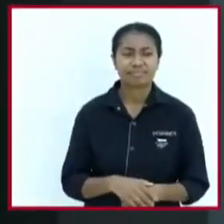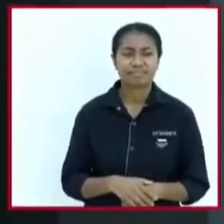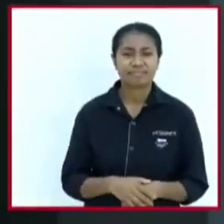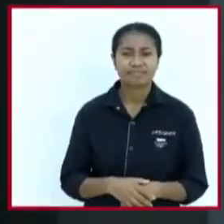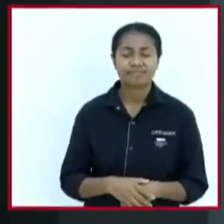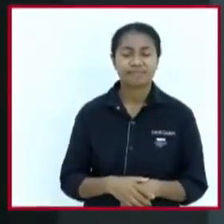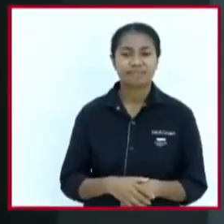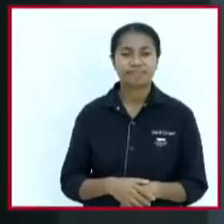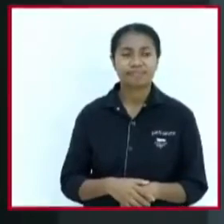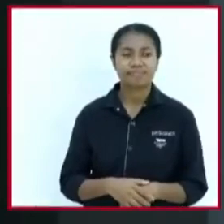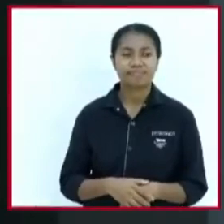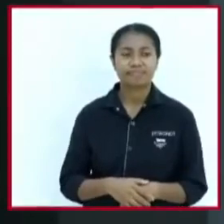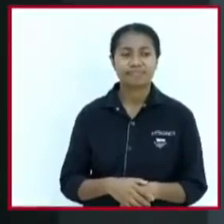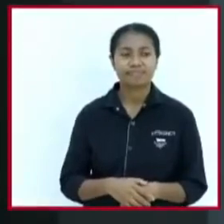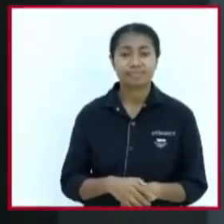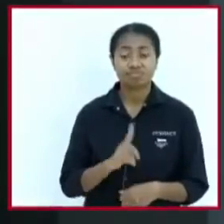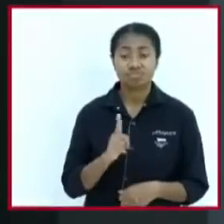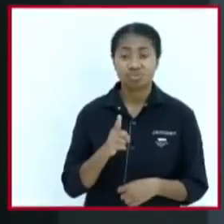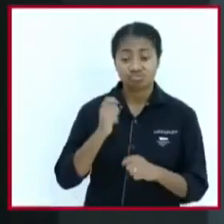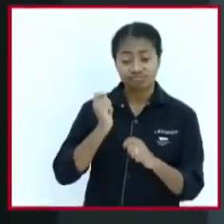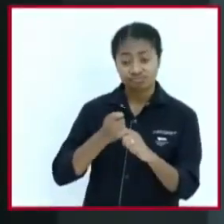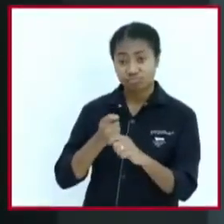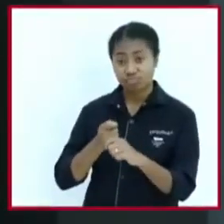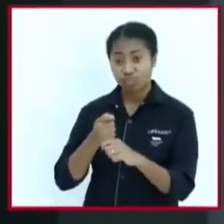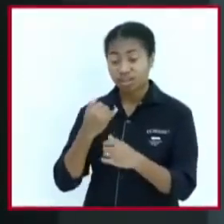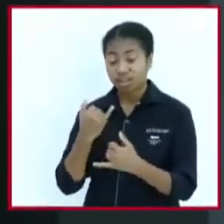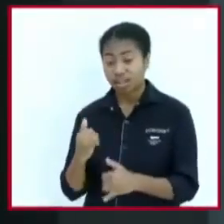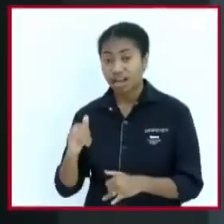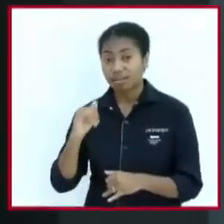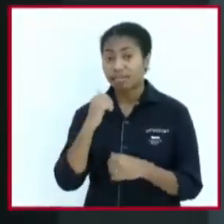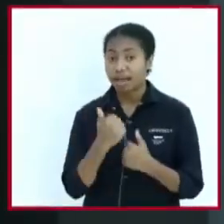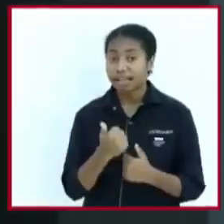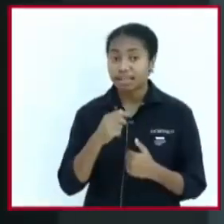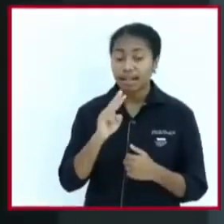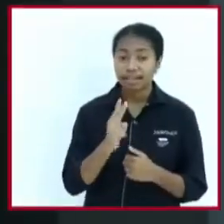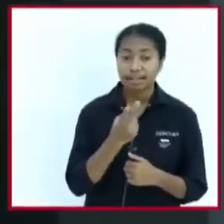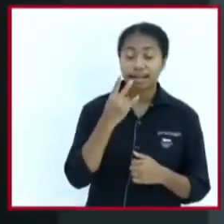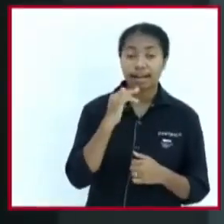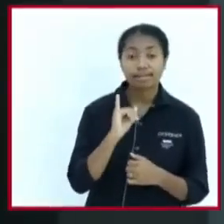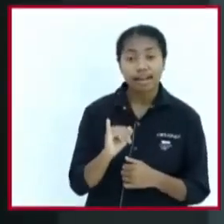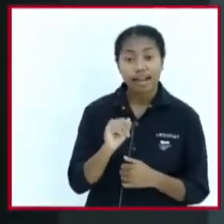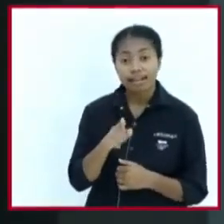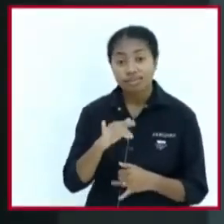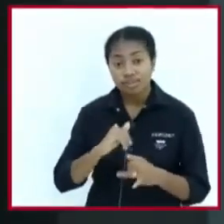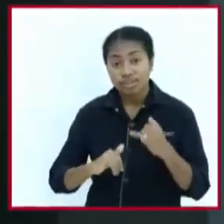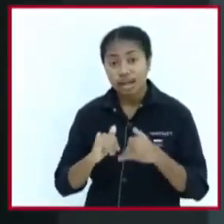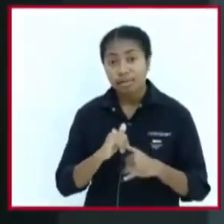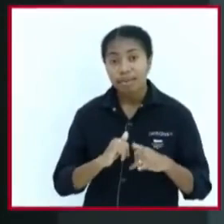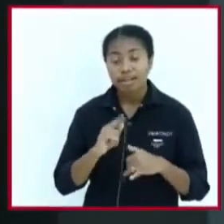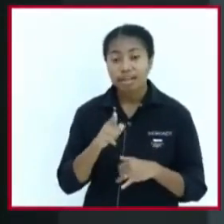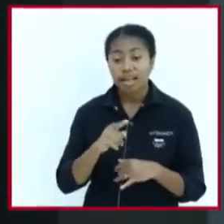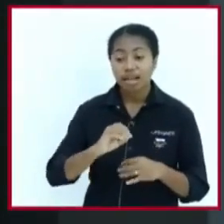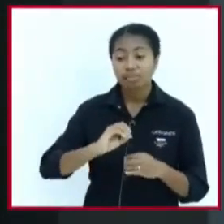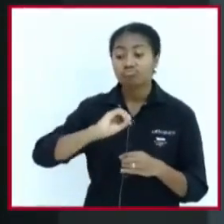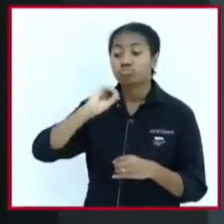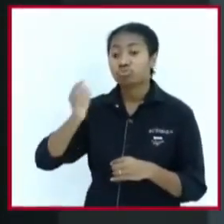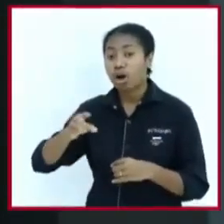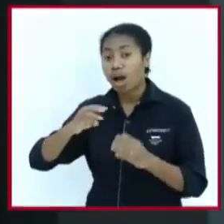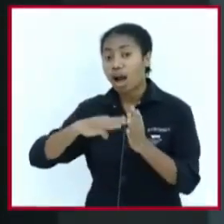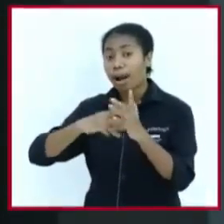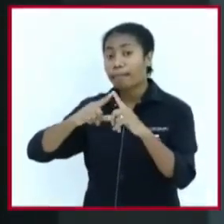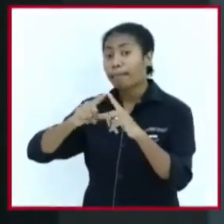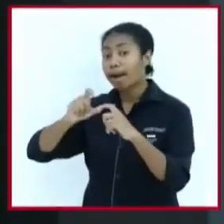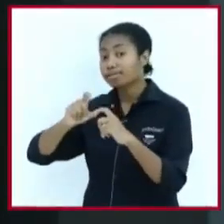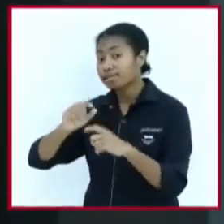hai hai Hai membuang yang terbaik dan ganti dengan yang jelek itu sama dengan buang Mas ganti